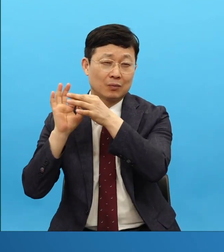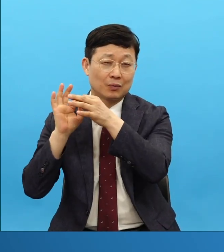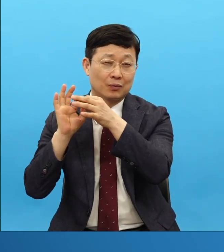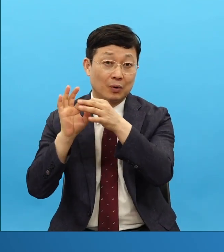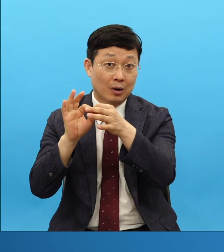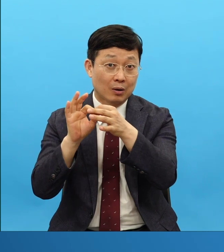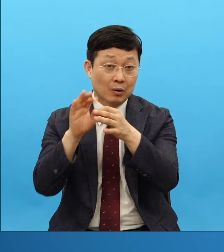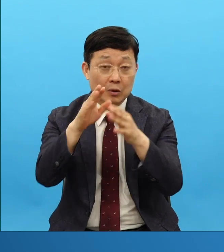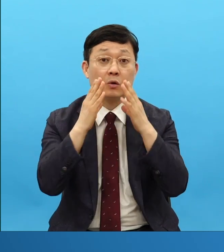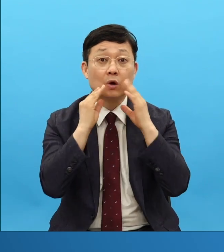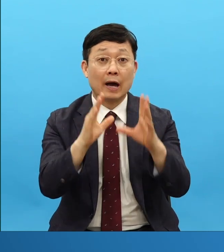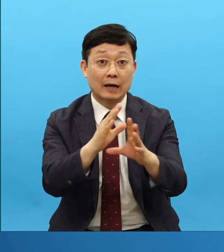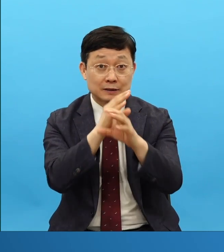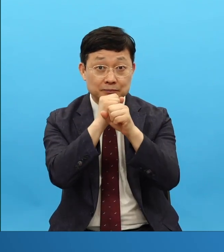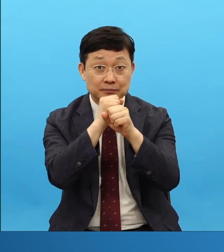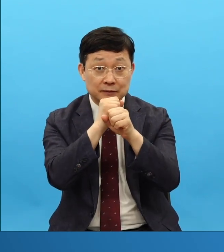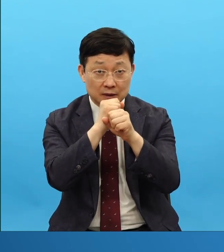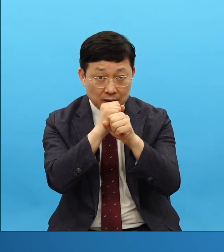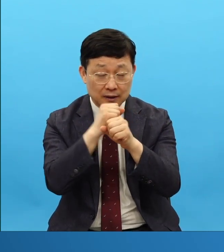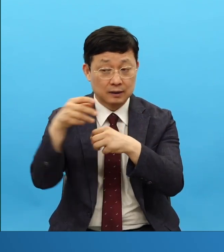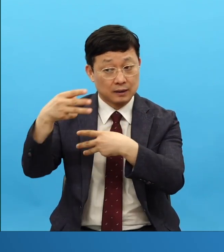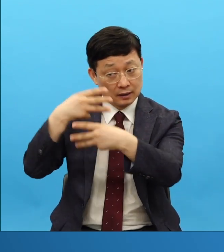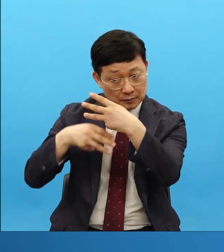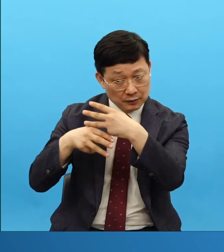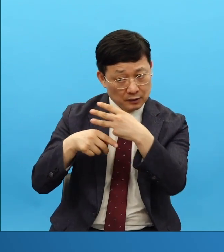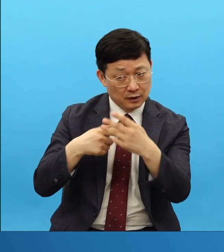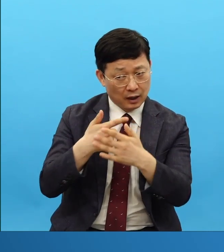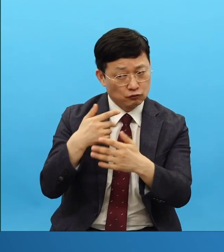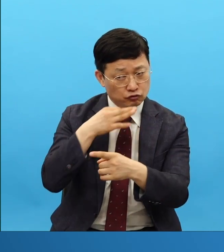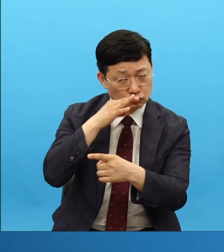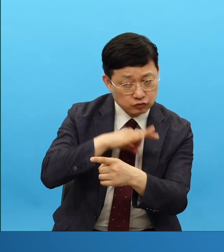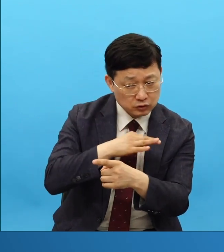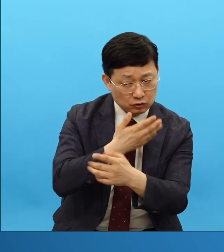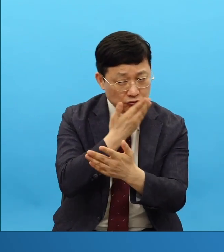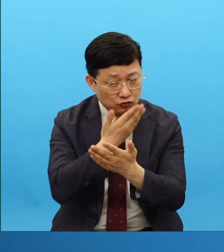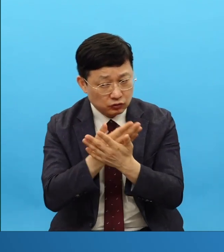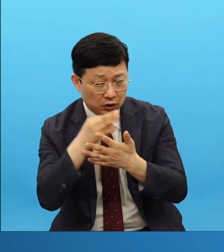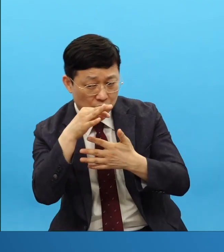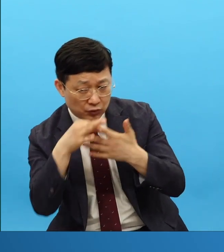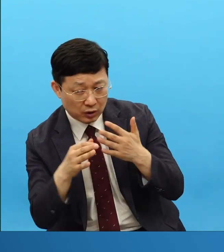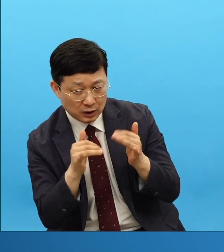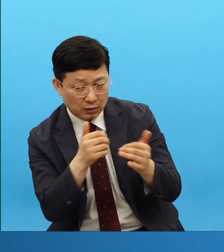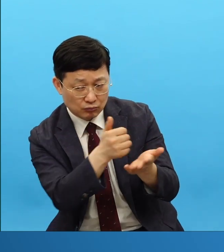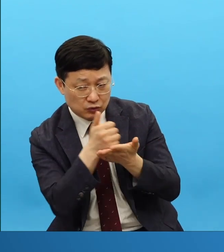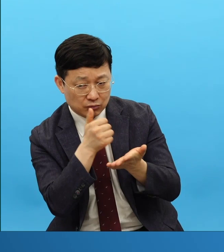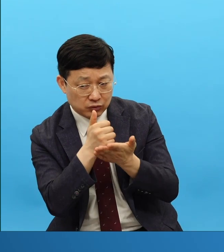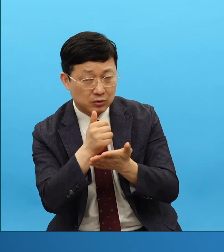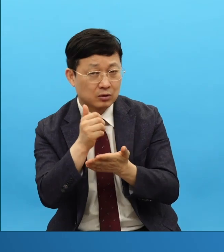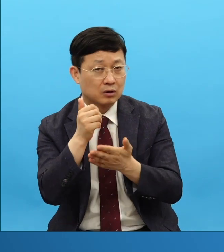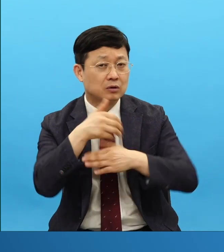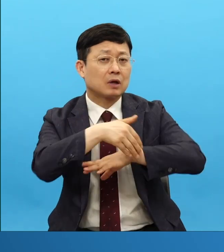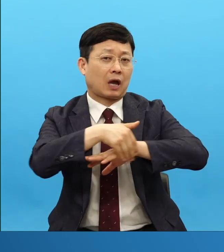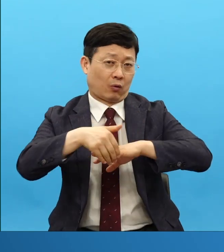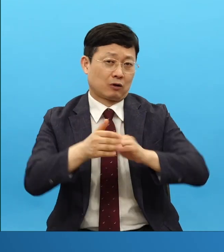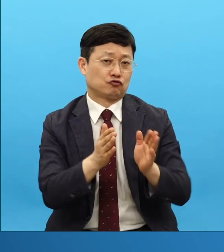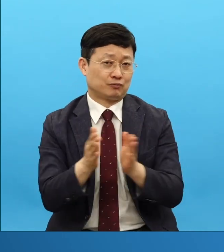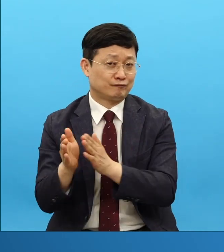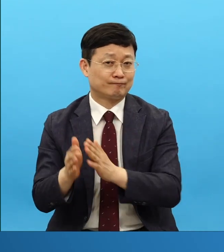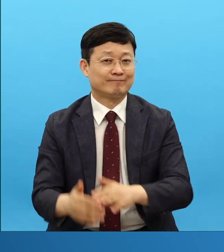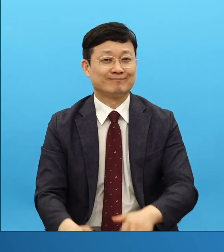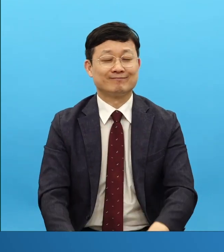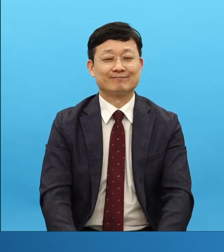시간에는 렘넌트에게 굉장히 유익되는 많은 일들과 사람들을 좀 불러 드리려고 하는 거거든요. And when this